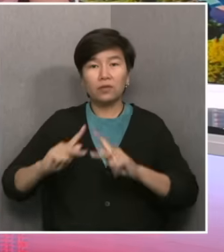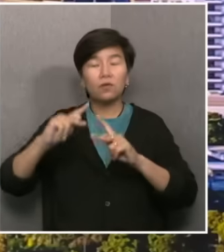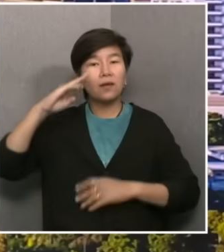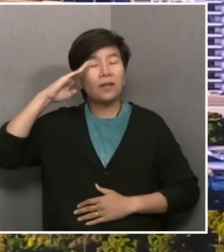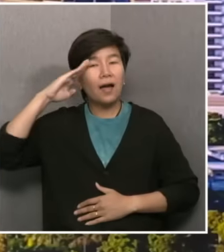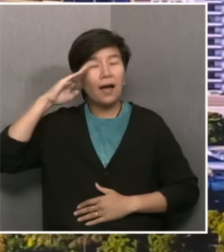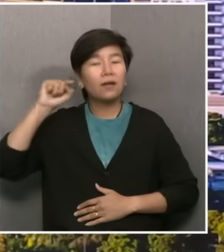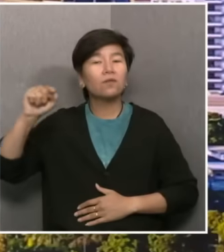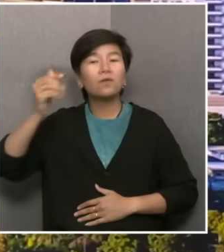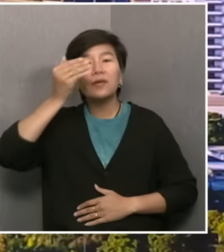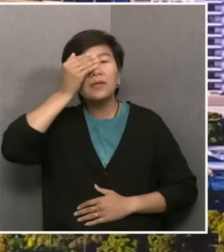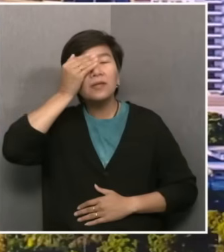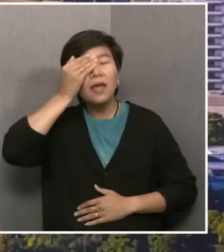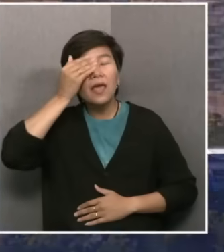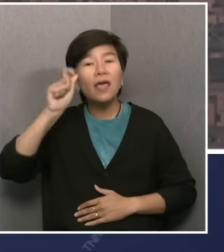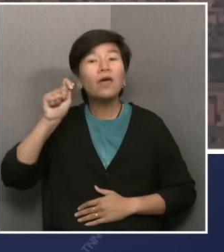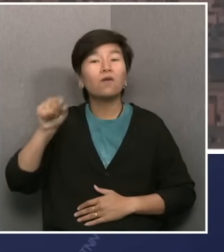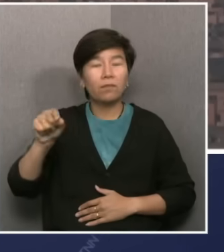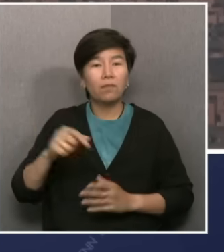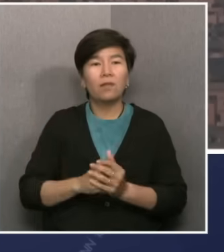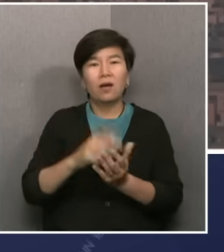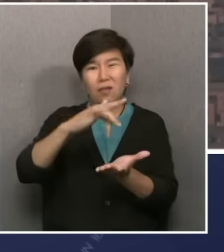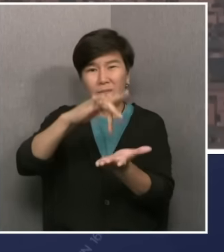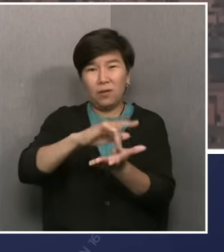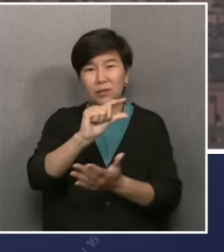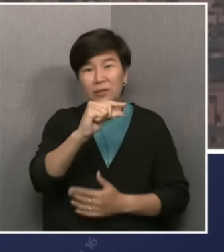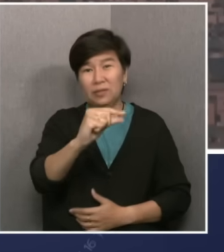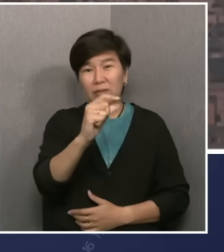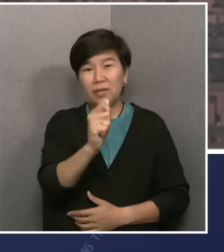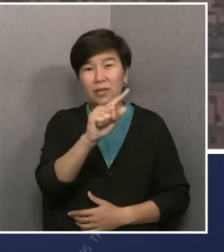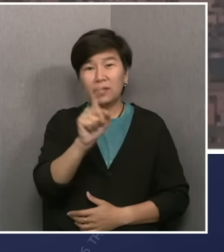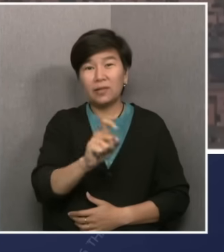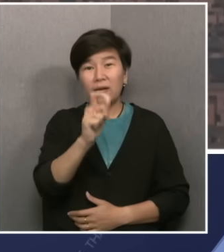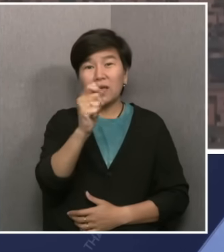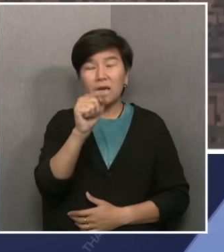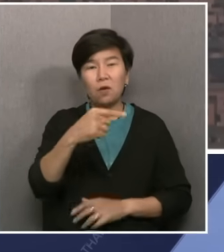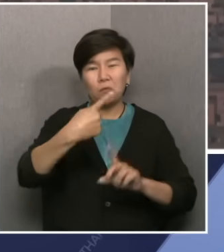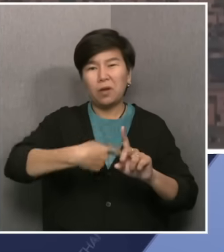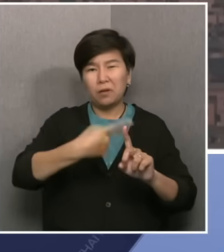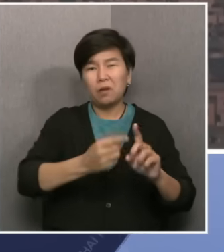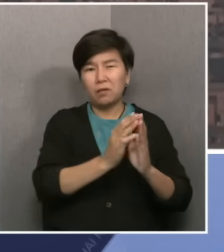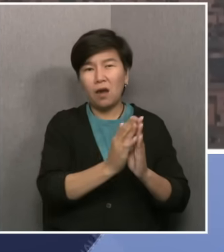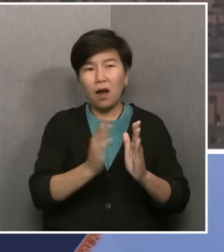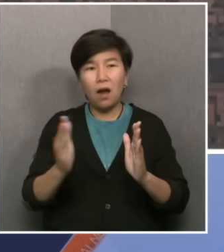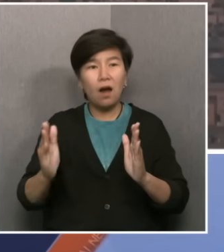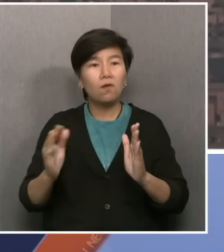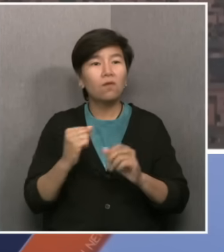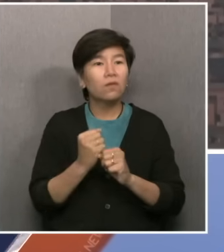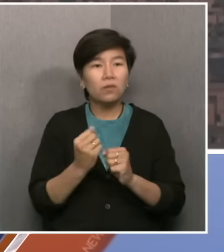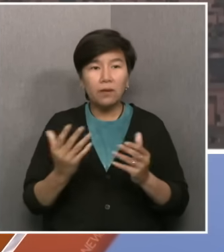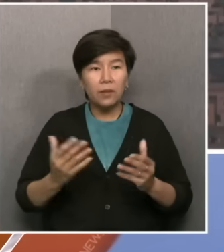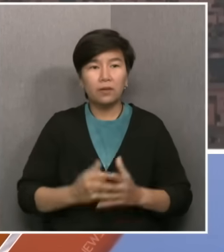ว่าปฏิบัติการทางทหารในฉนวนกาซ่าอาจจะกินเวลานานหลายเดือนค่ะและจุดจบก็คือจะต้องไม่มีกลุ่มติดอาวุธ